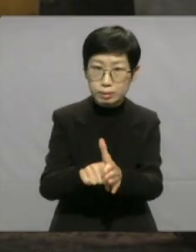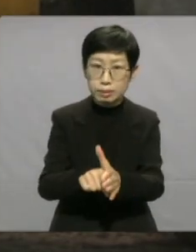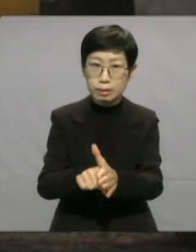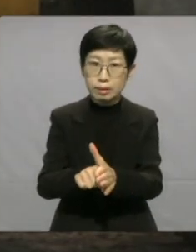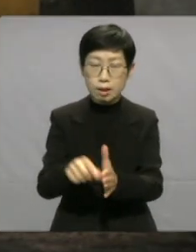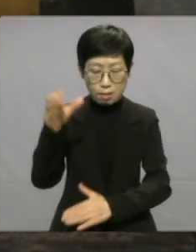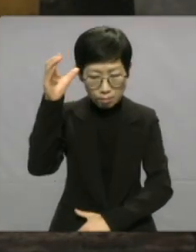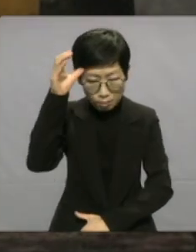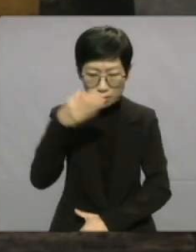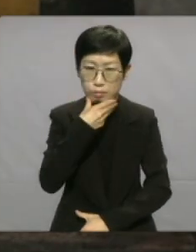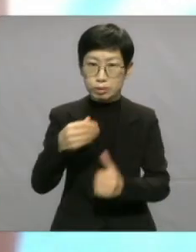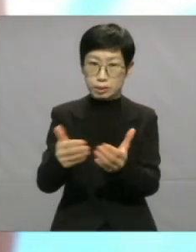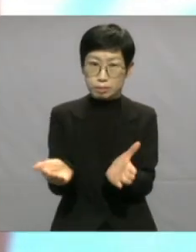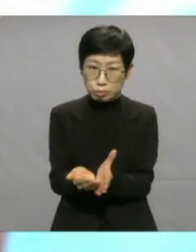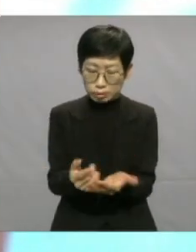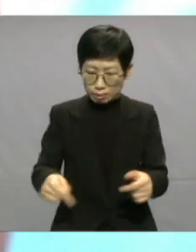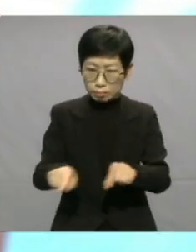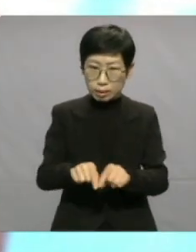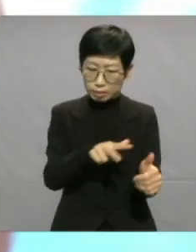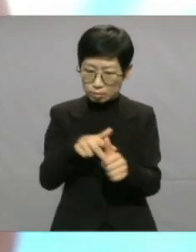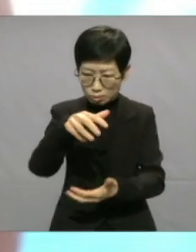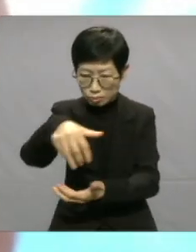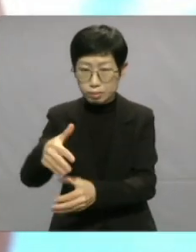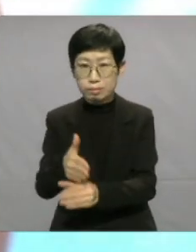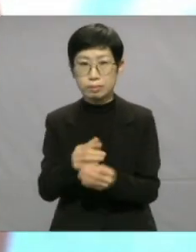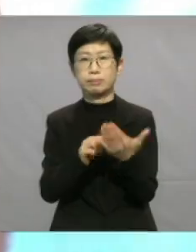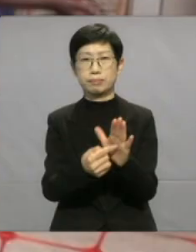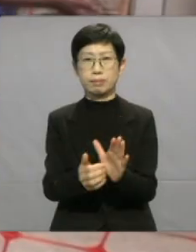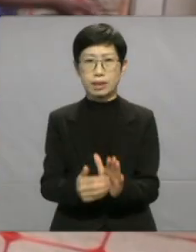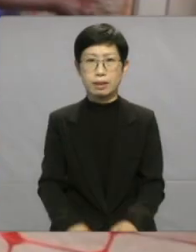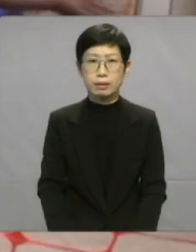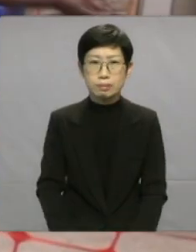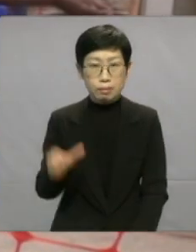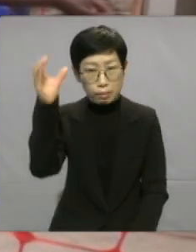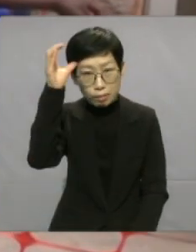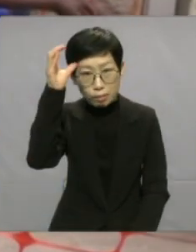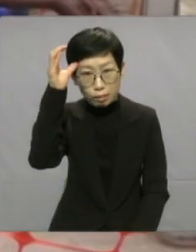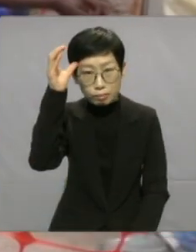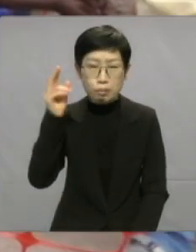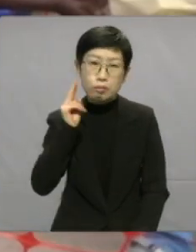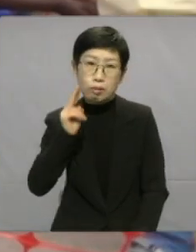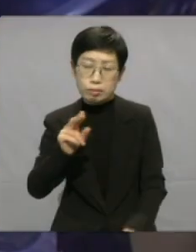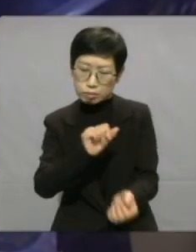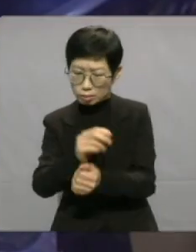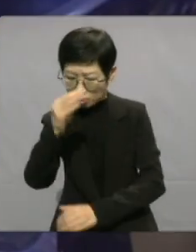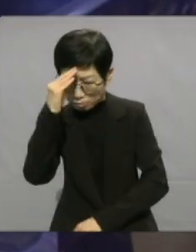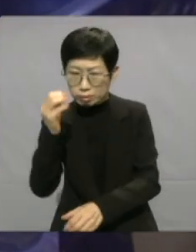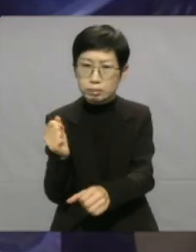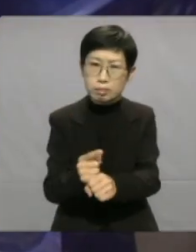민주콩고 보건부와 샘플을 수집하고 있다고 밝혔습니다. 민주콩고는 이미 엠폭스 전염병에 시달리고 있는